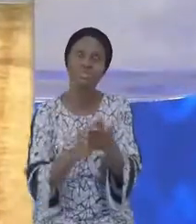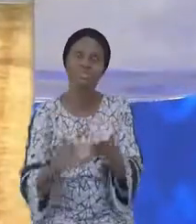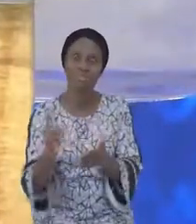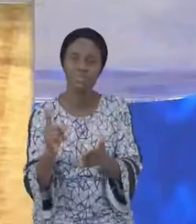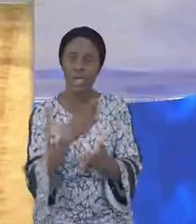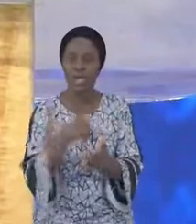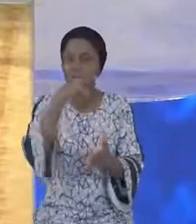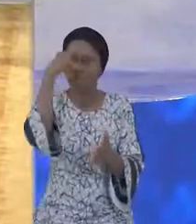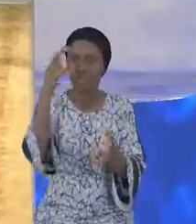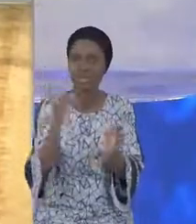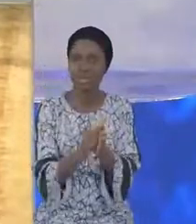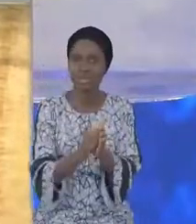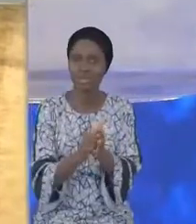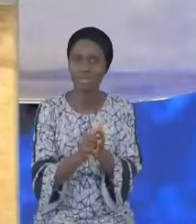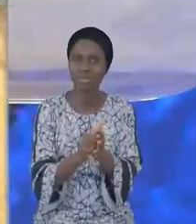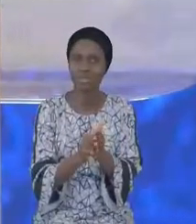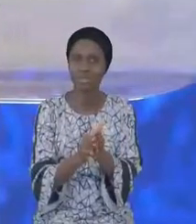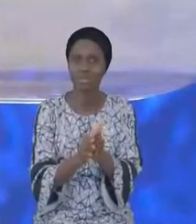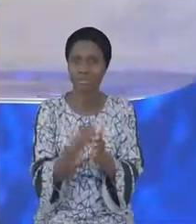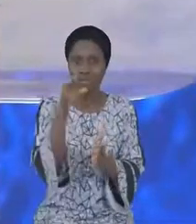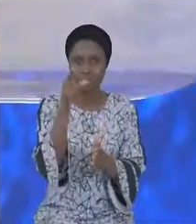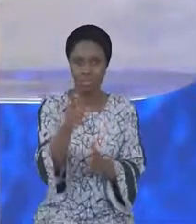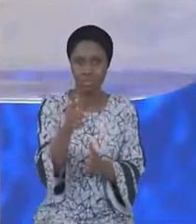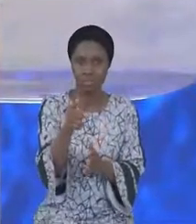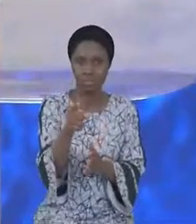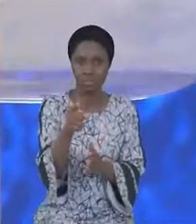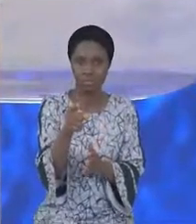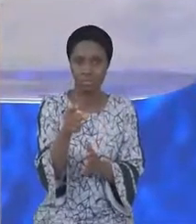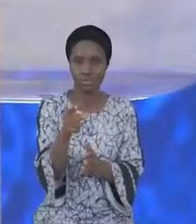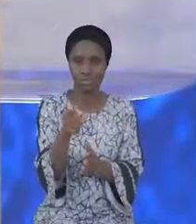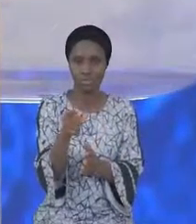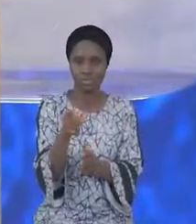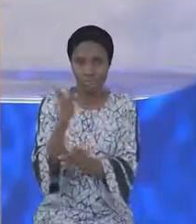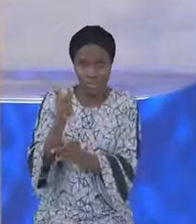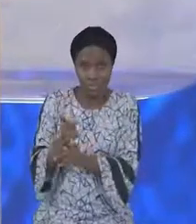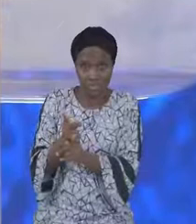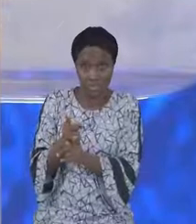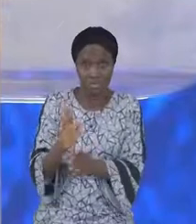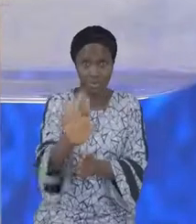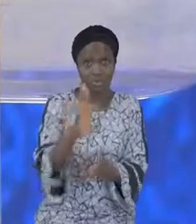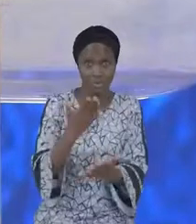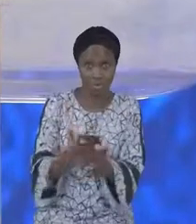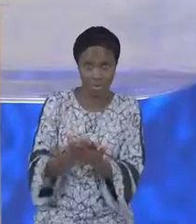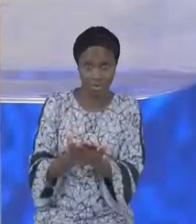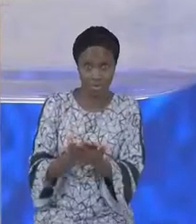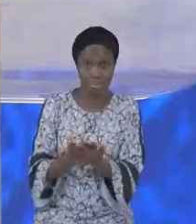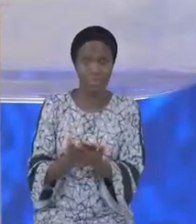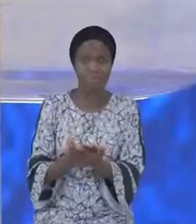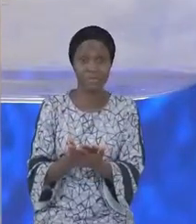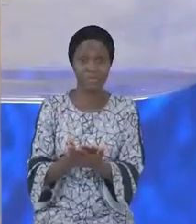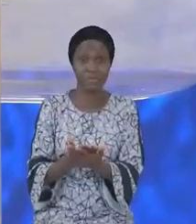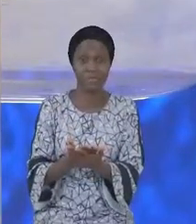allant quelque part, à cause de cela, vous avez gardé votre argent que vous avez,